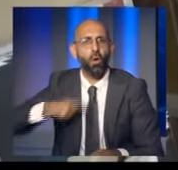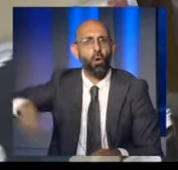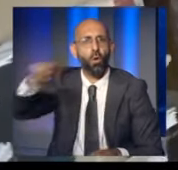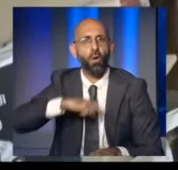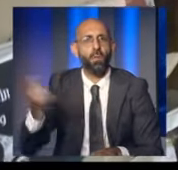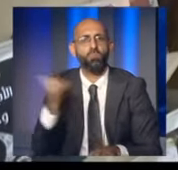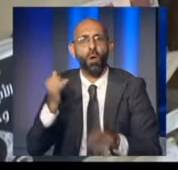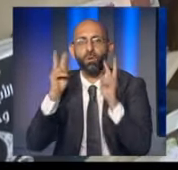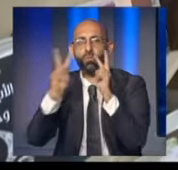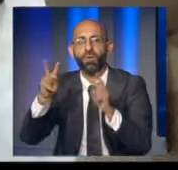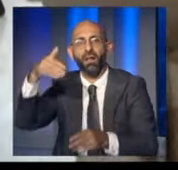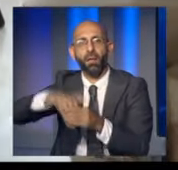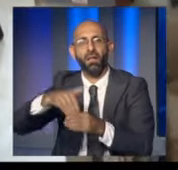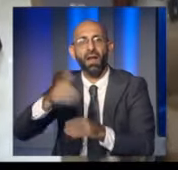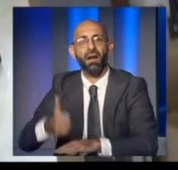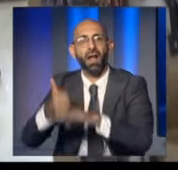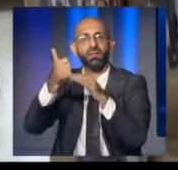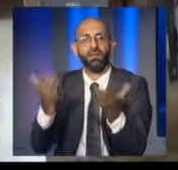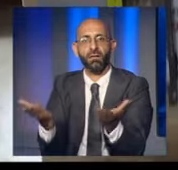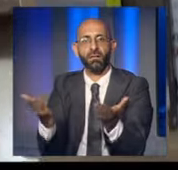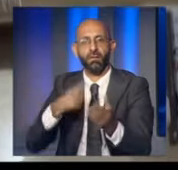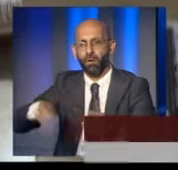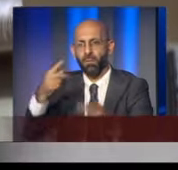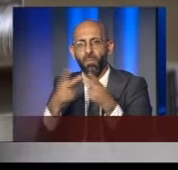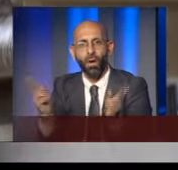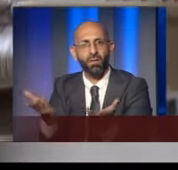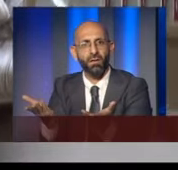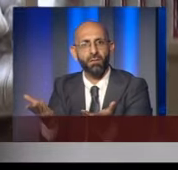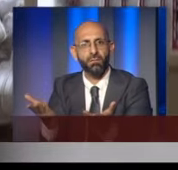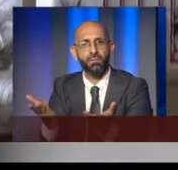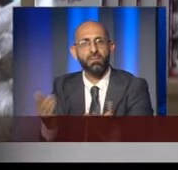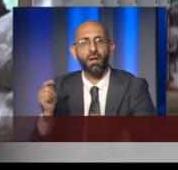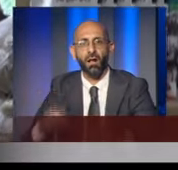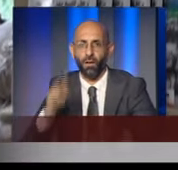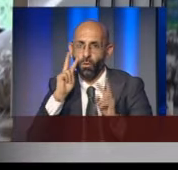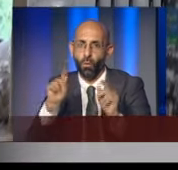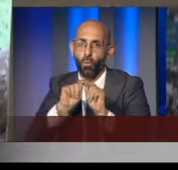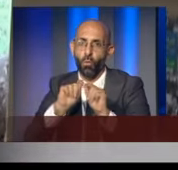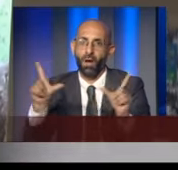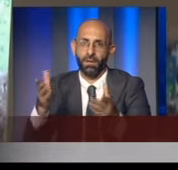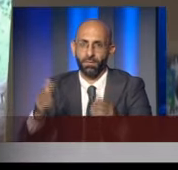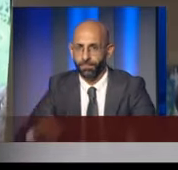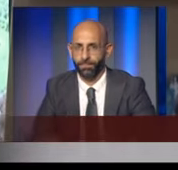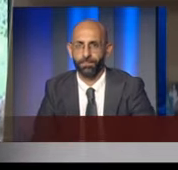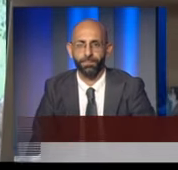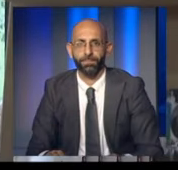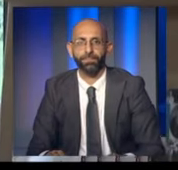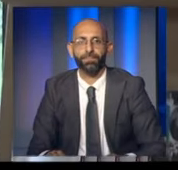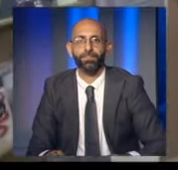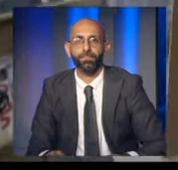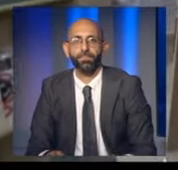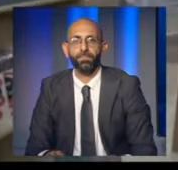وحدة وحكومة حرب، بينما نحن في عز الحرب لا ننتخب رئيسا ولا نتوافق على أمر.